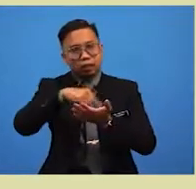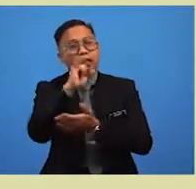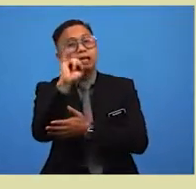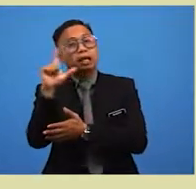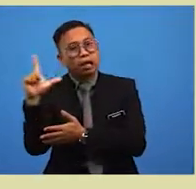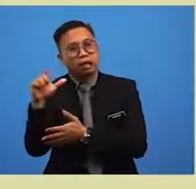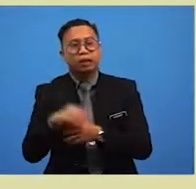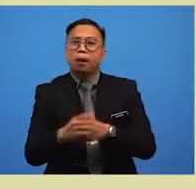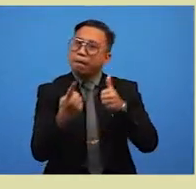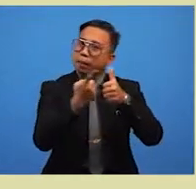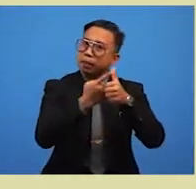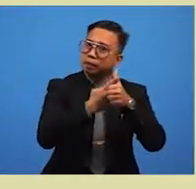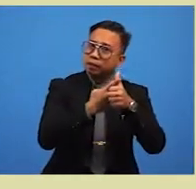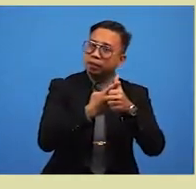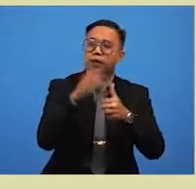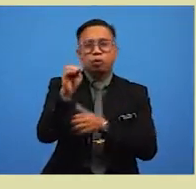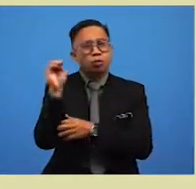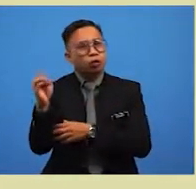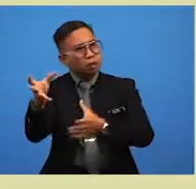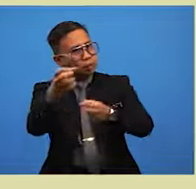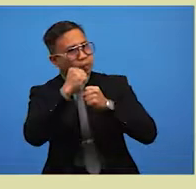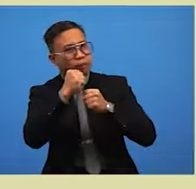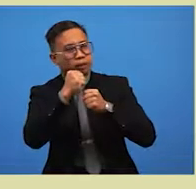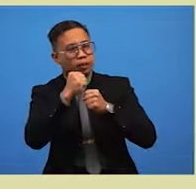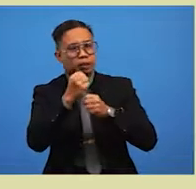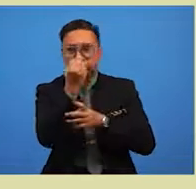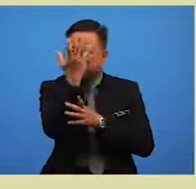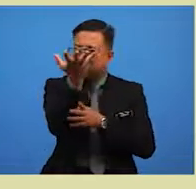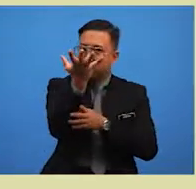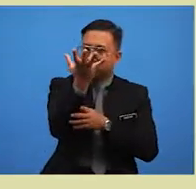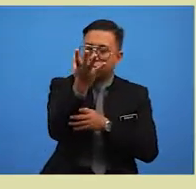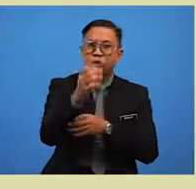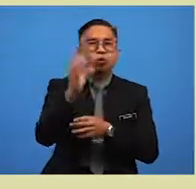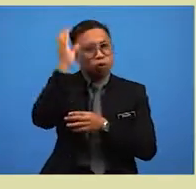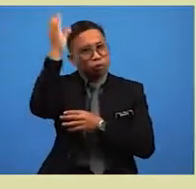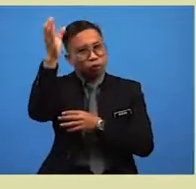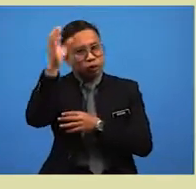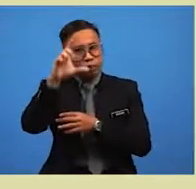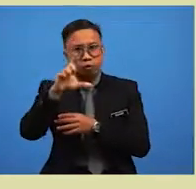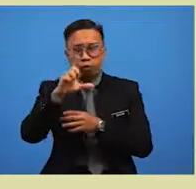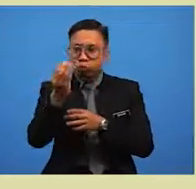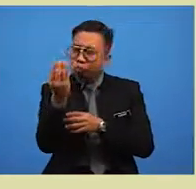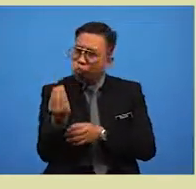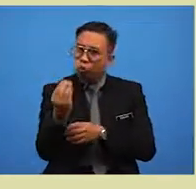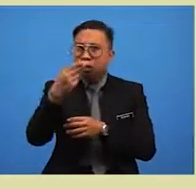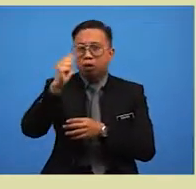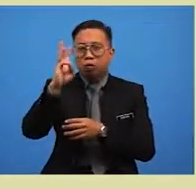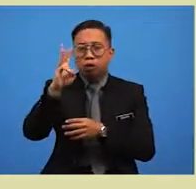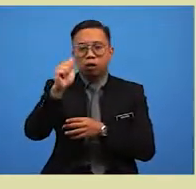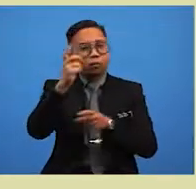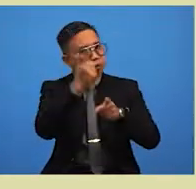adalah pertama, murid-murid dapat menjelaskan konsep luluh hawa dengan betul.